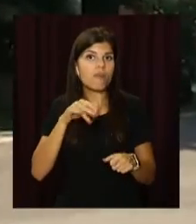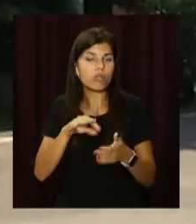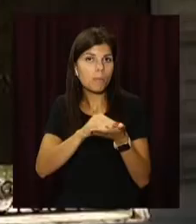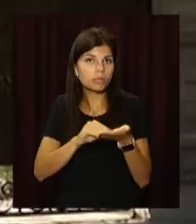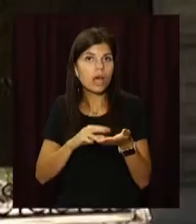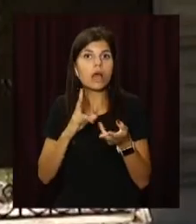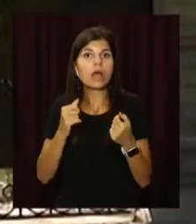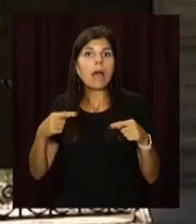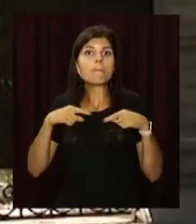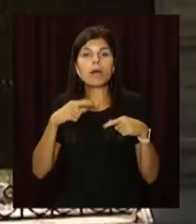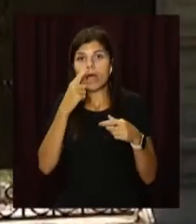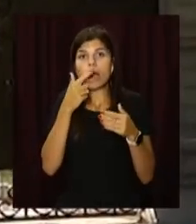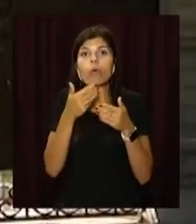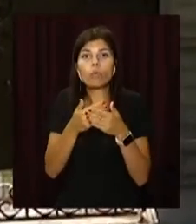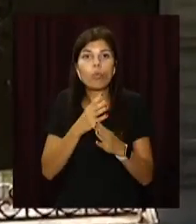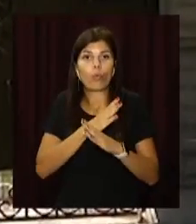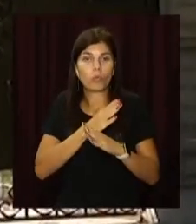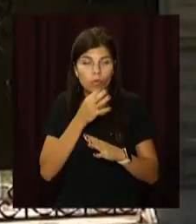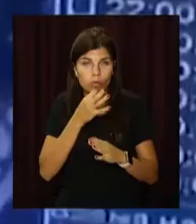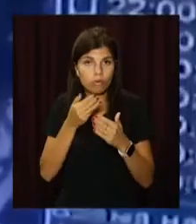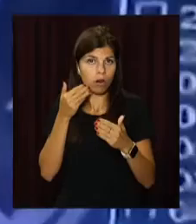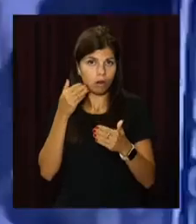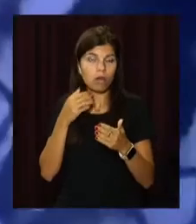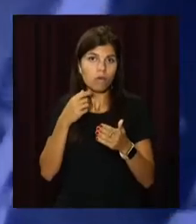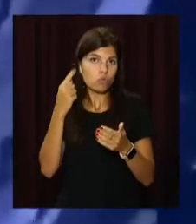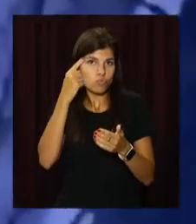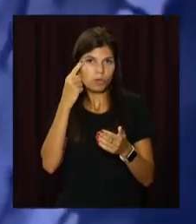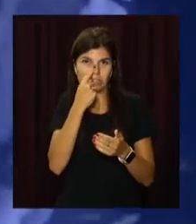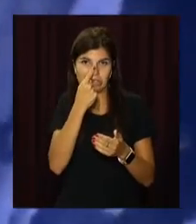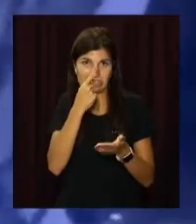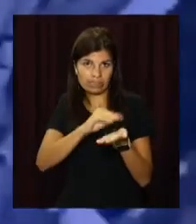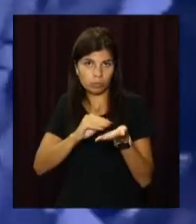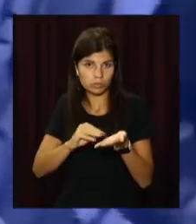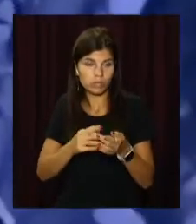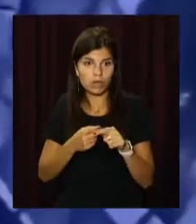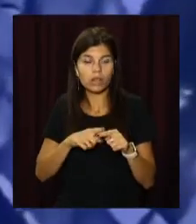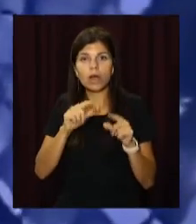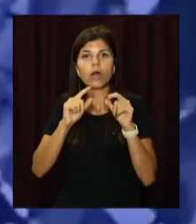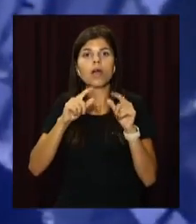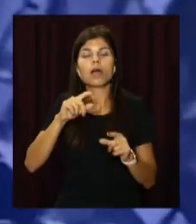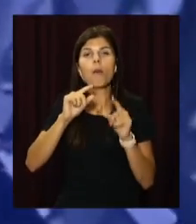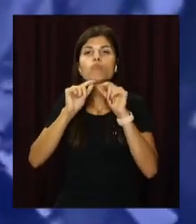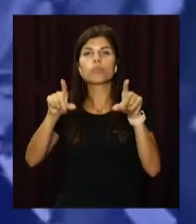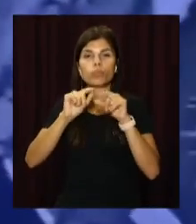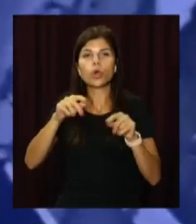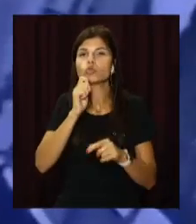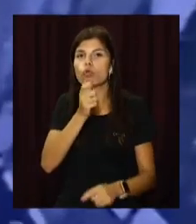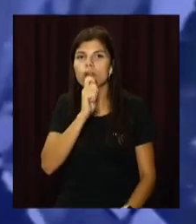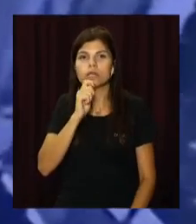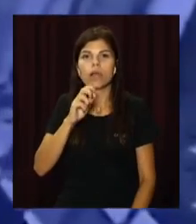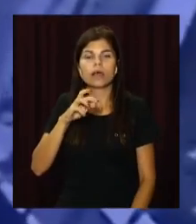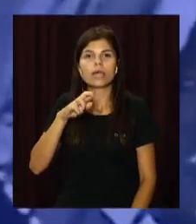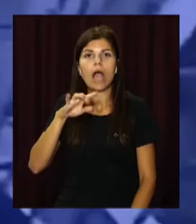своєї загибелі. Про це повідомляє криворізький журналіст та блогер Олег Єрмолинський. Також, за інформацією видання